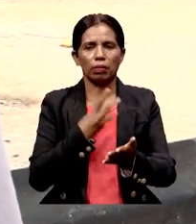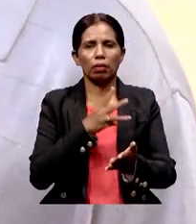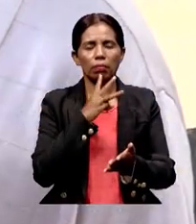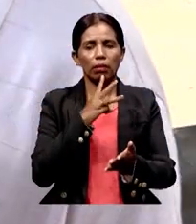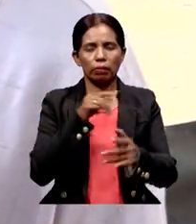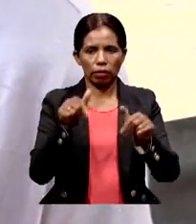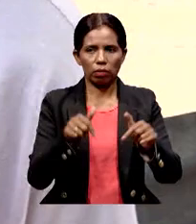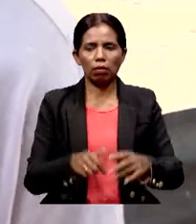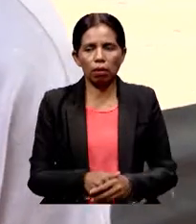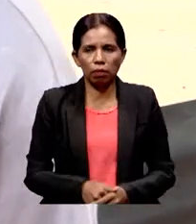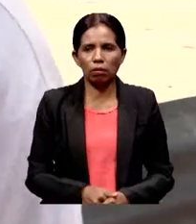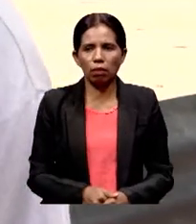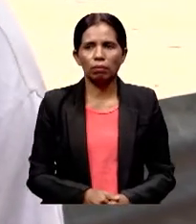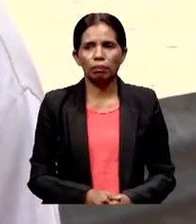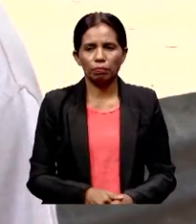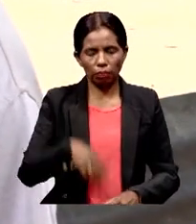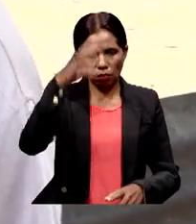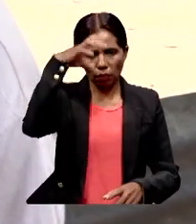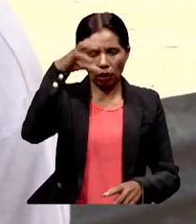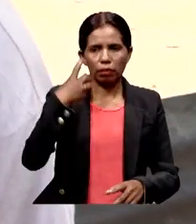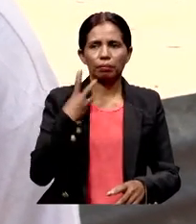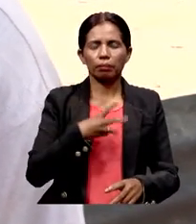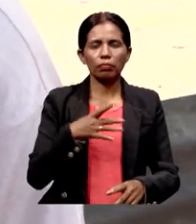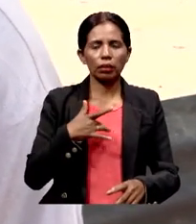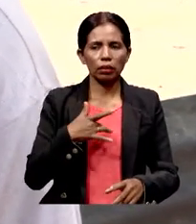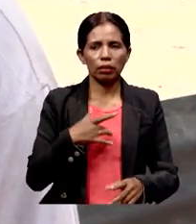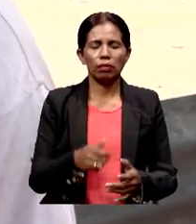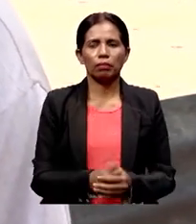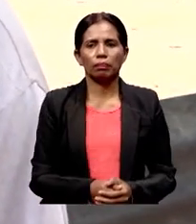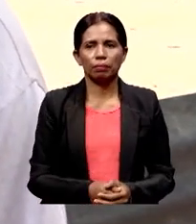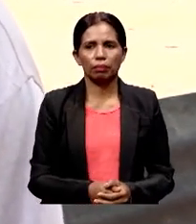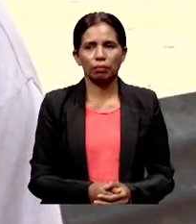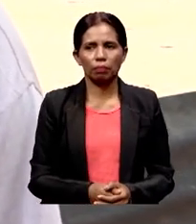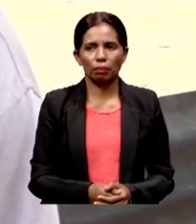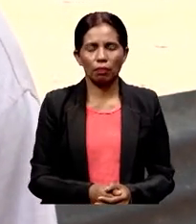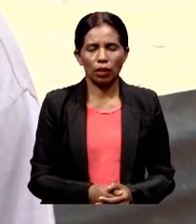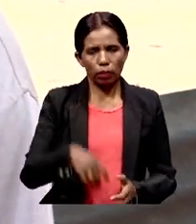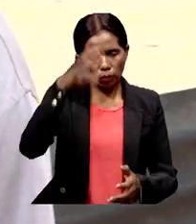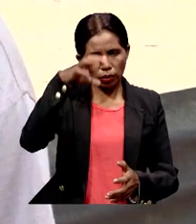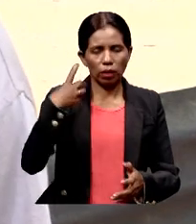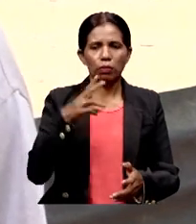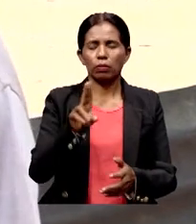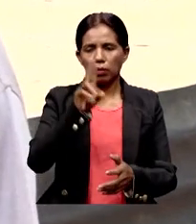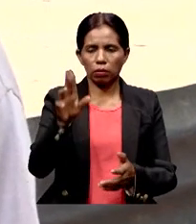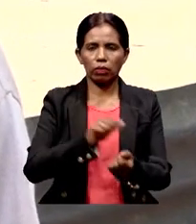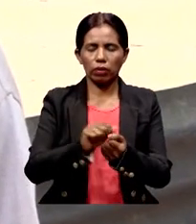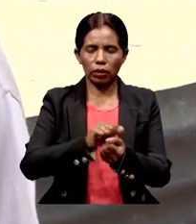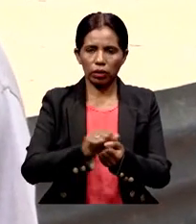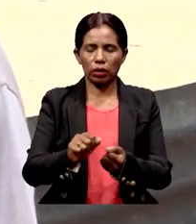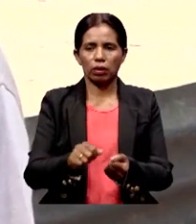reit. Udan, am se reit mas sira ne ba udan. Pas Eropa, pas lepas di Eropa, pas